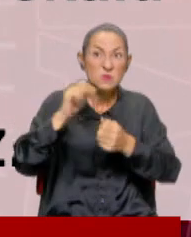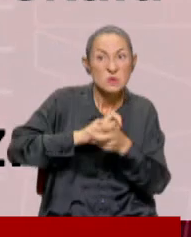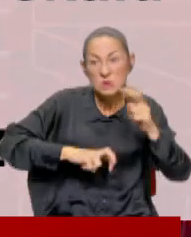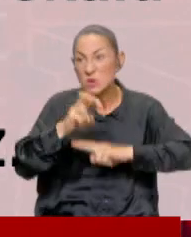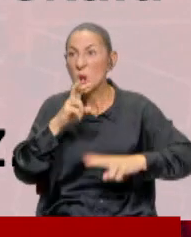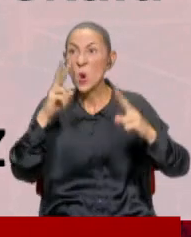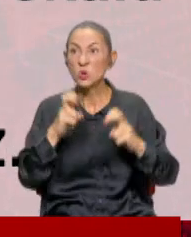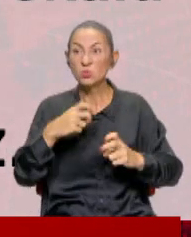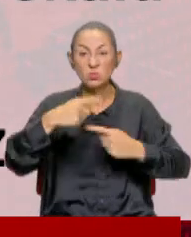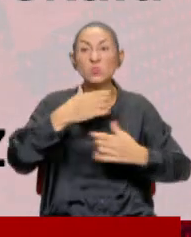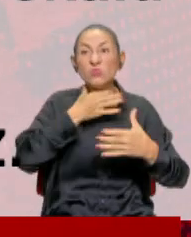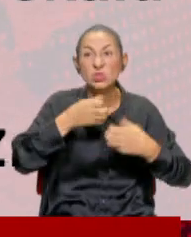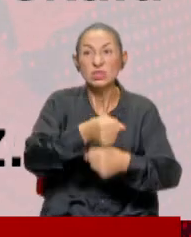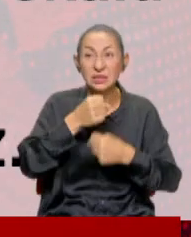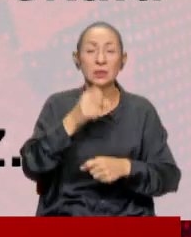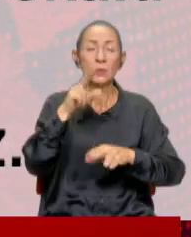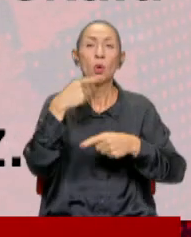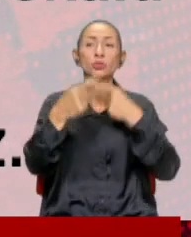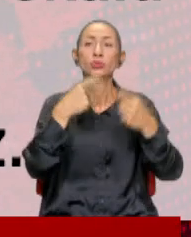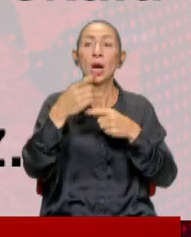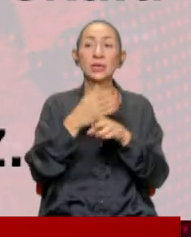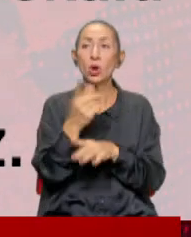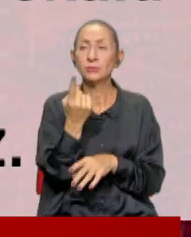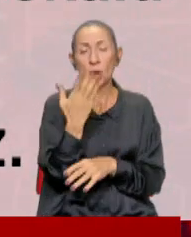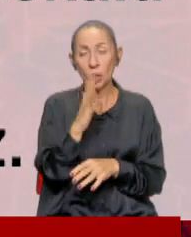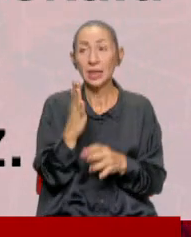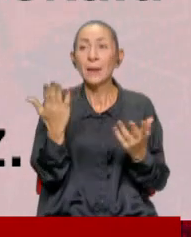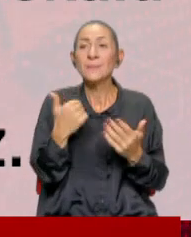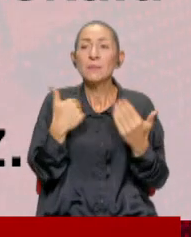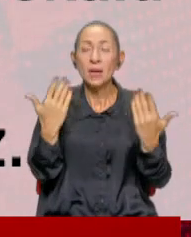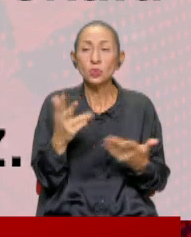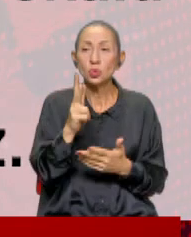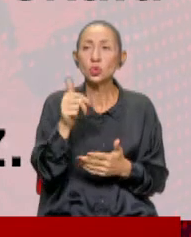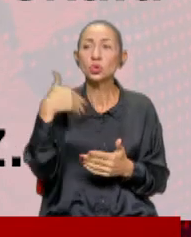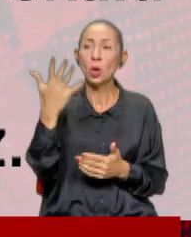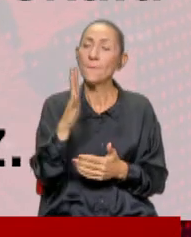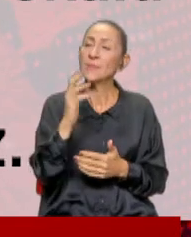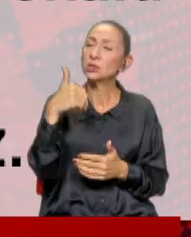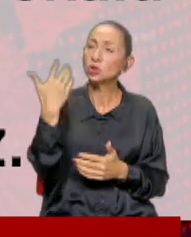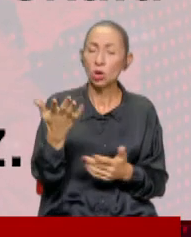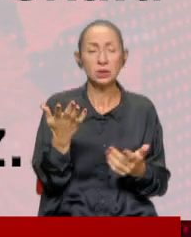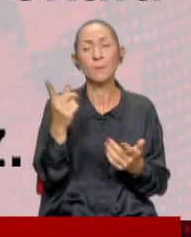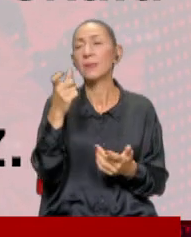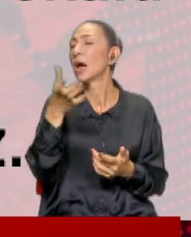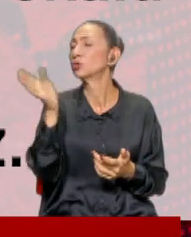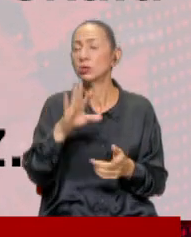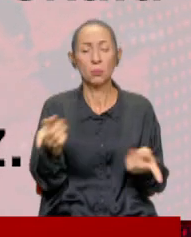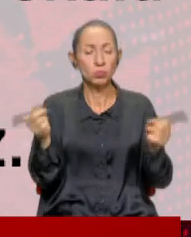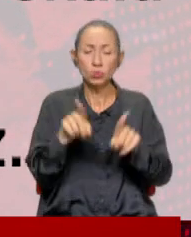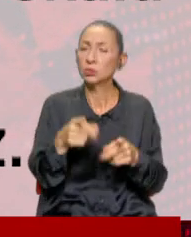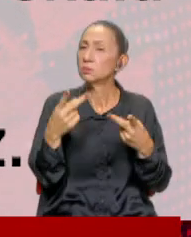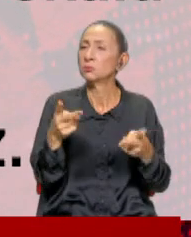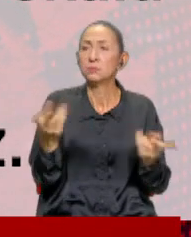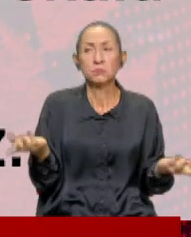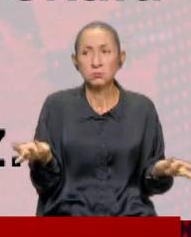bıçaklıymışız, oturduk birbirimizi boğazlayacağız gibi veriyor. Aslında öyle bir şey yok. Yani biz pekala 3 gün sonra da, 5 gün sonra da, 1 ay sonra